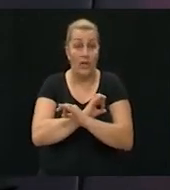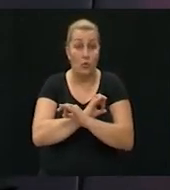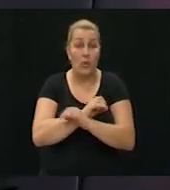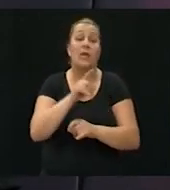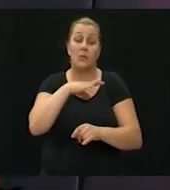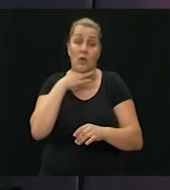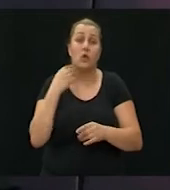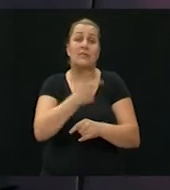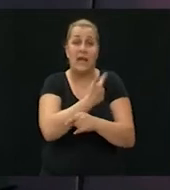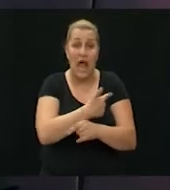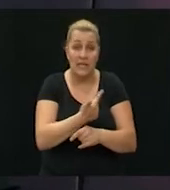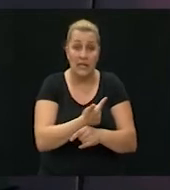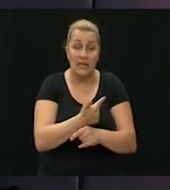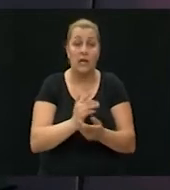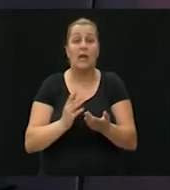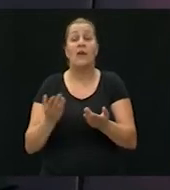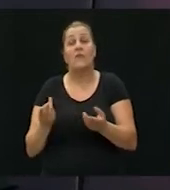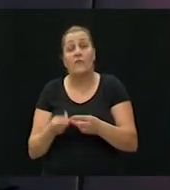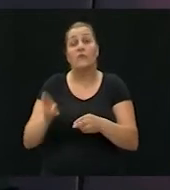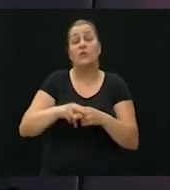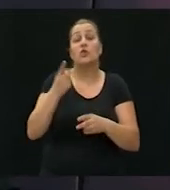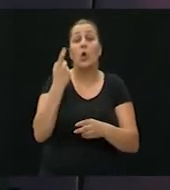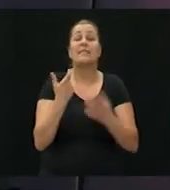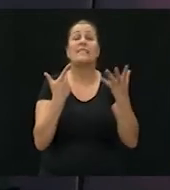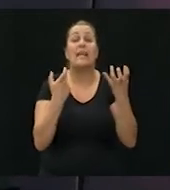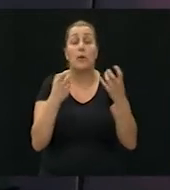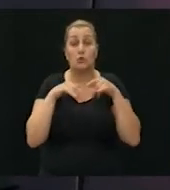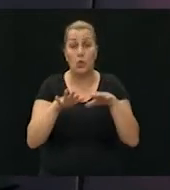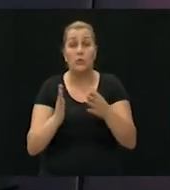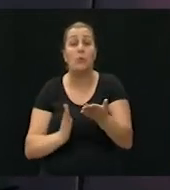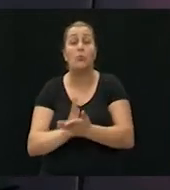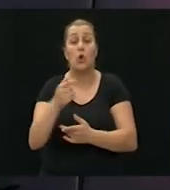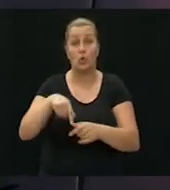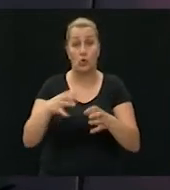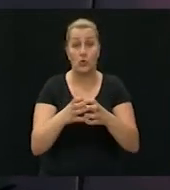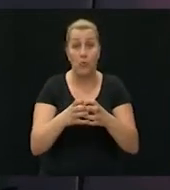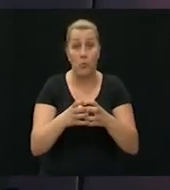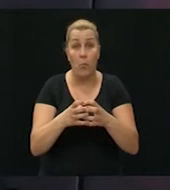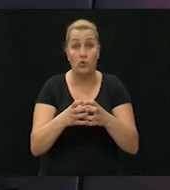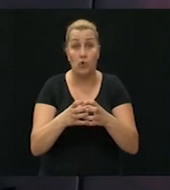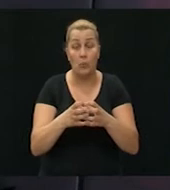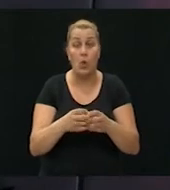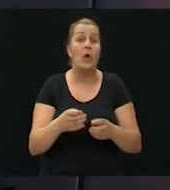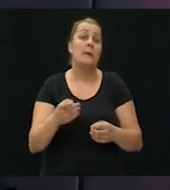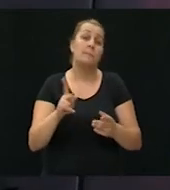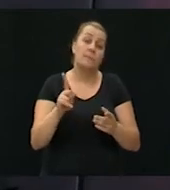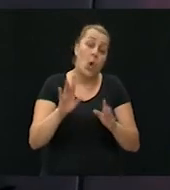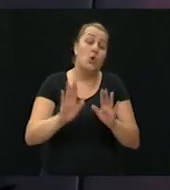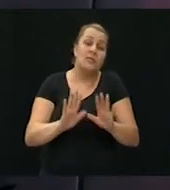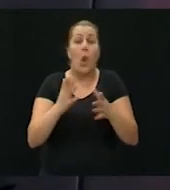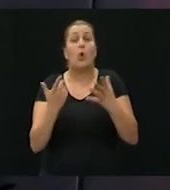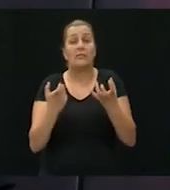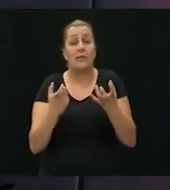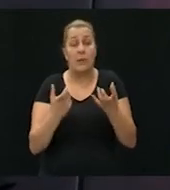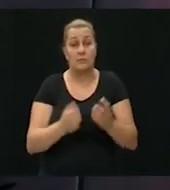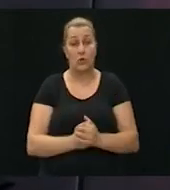je, više od 700 ljudi je prošlo. Možda bi taj broj narasta puno veći da je bilo potrebe, ali nije. Ostaje tu negde oko